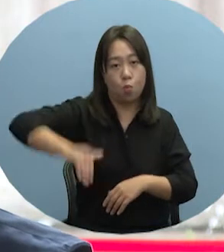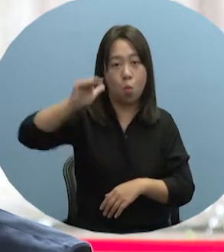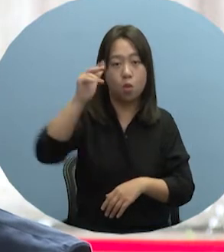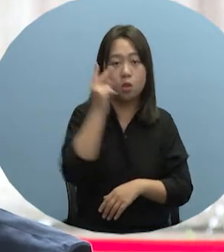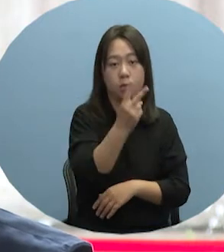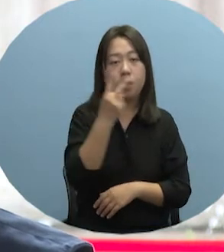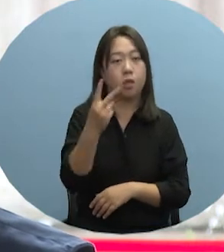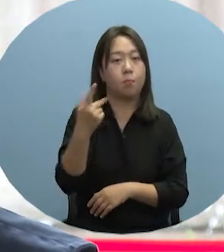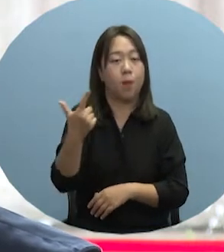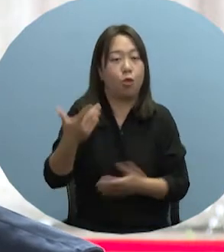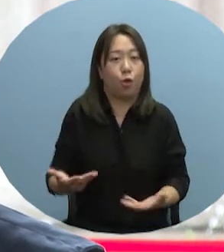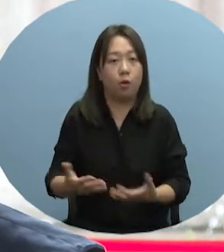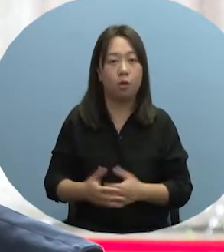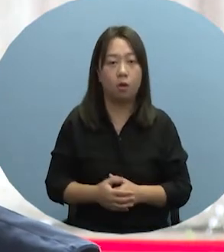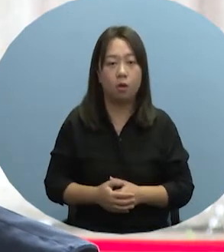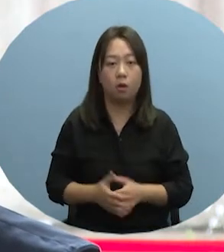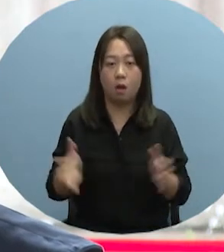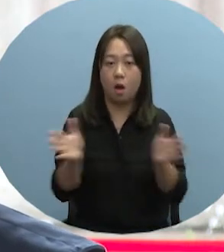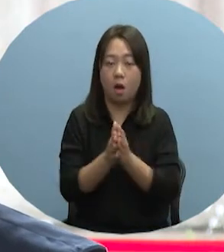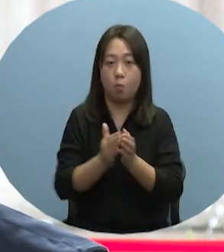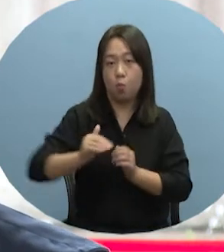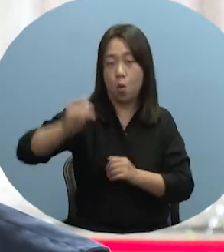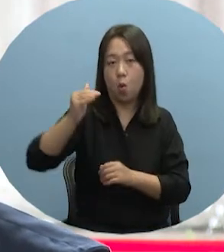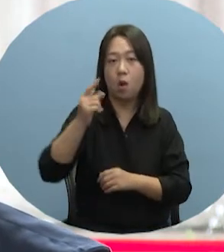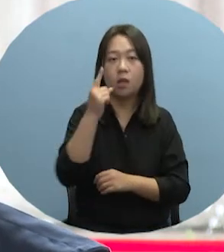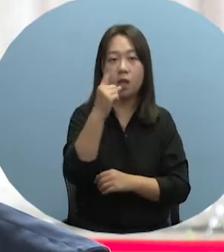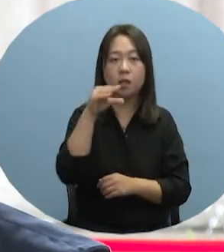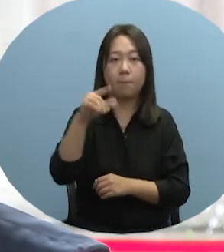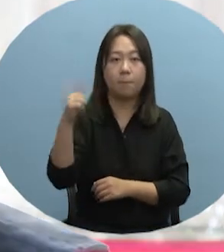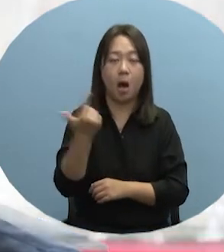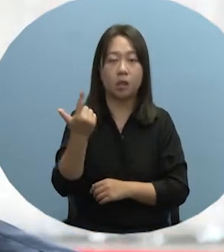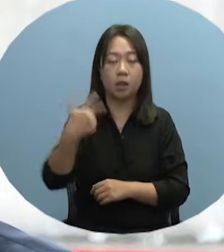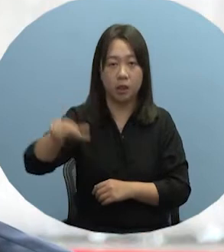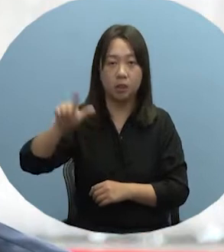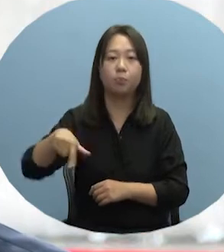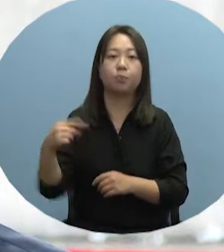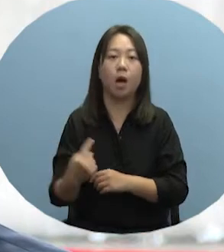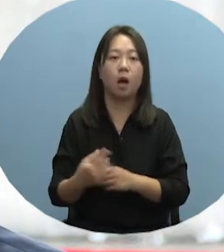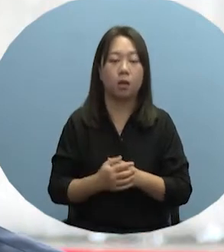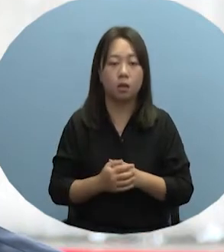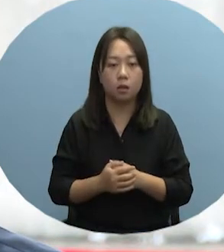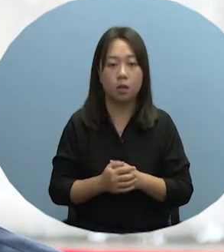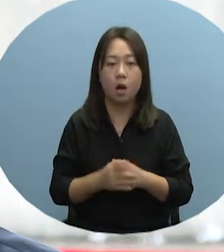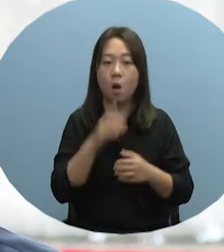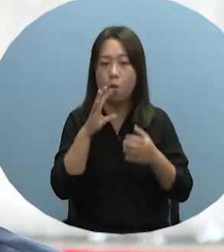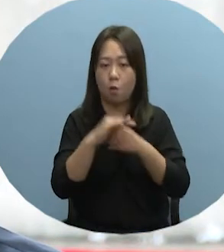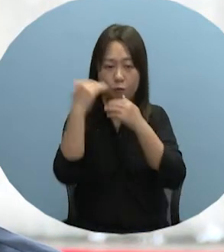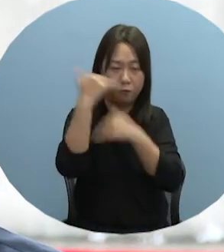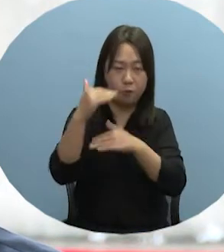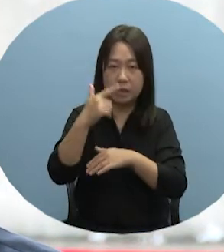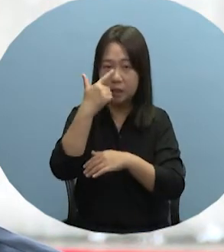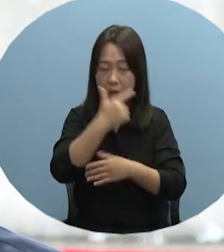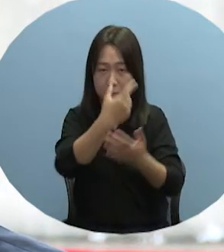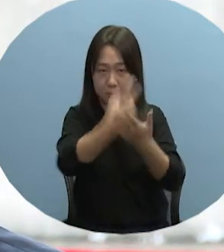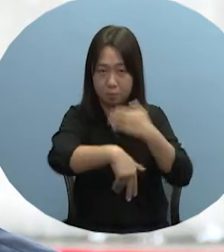达228吨，价值呢是高达1亿8千万，大部分是在新检疫措施之